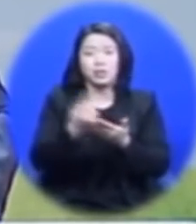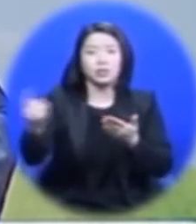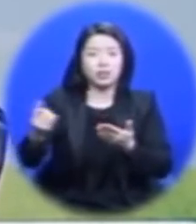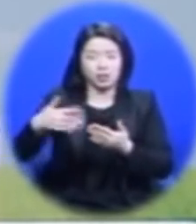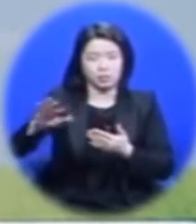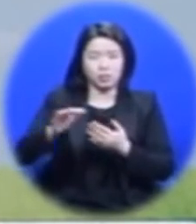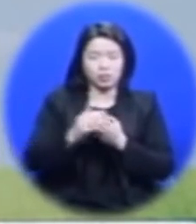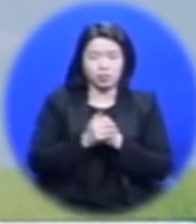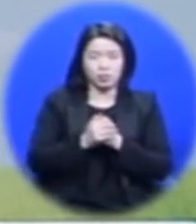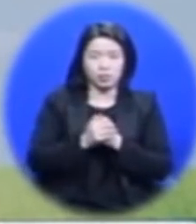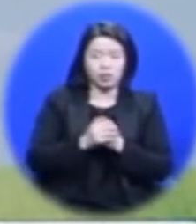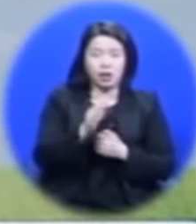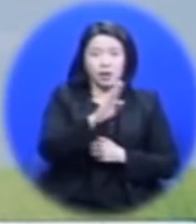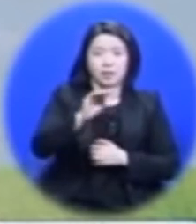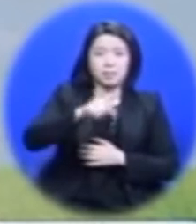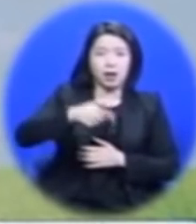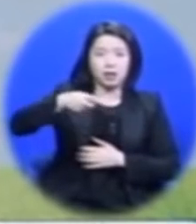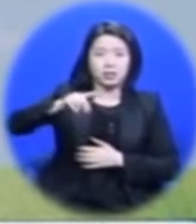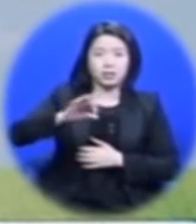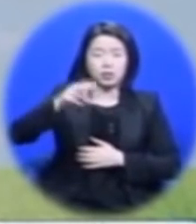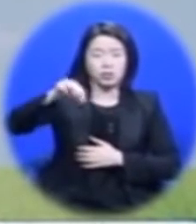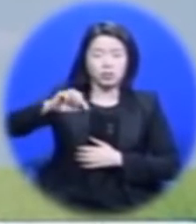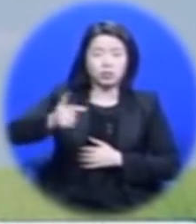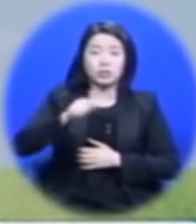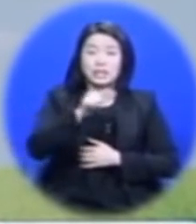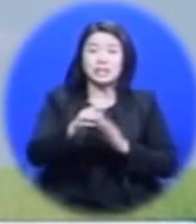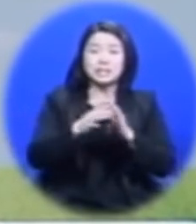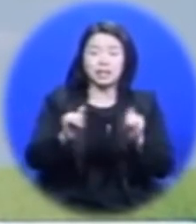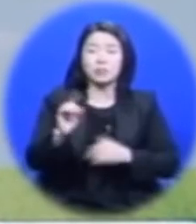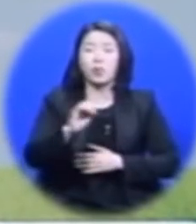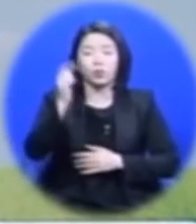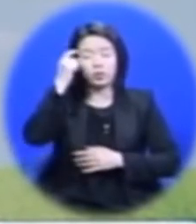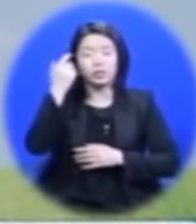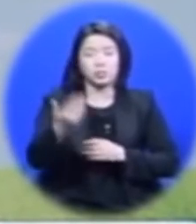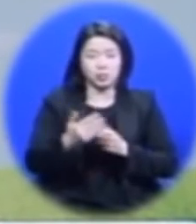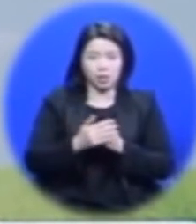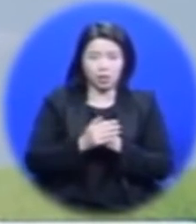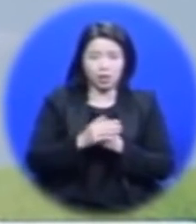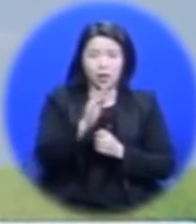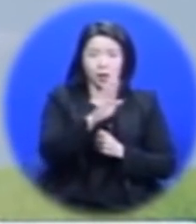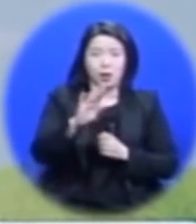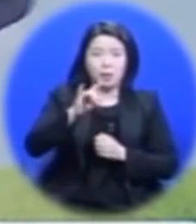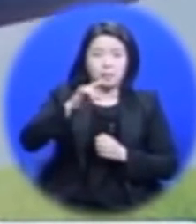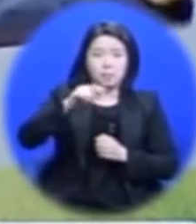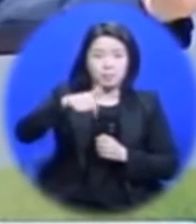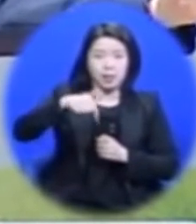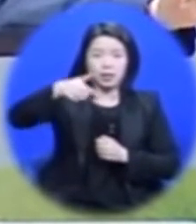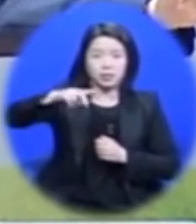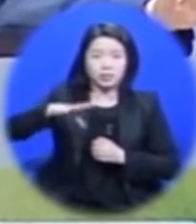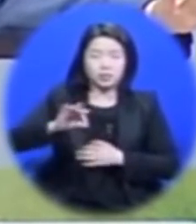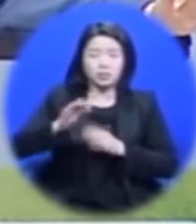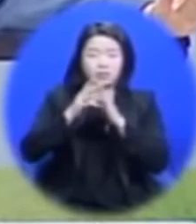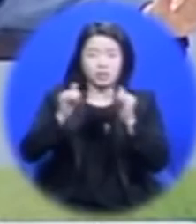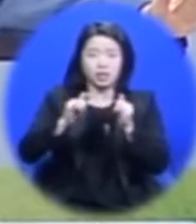백성춘 이 사람이 어떻겠습니까? 백정들 사이에 전도문이 확